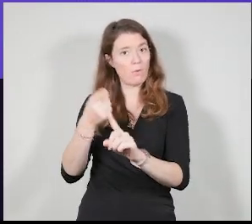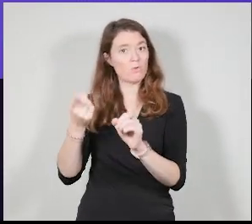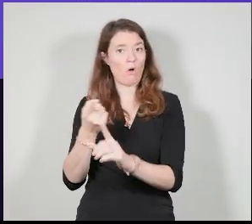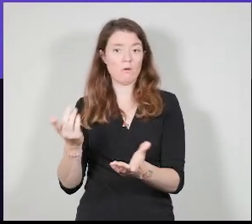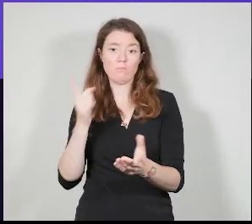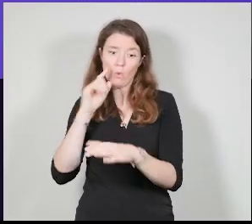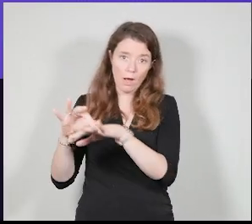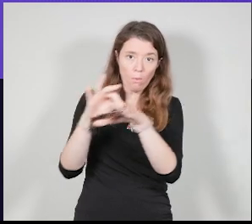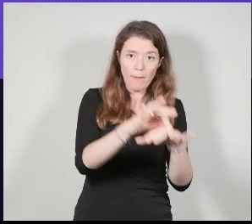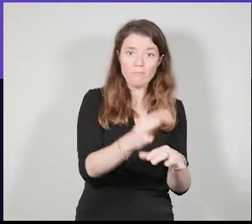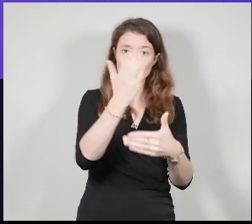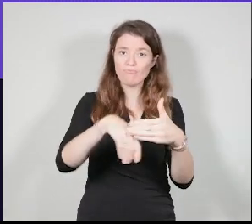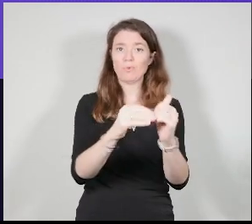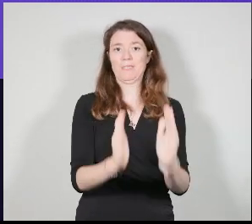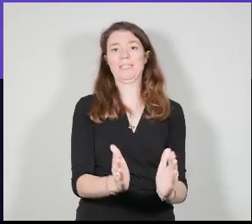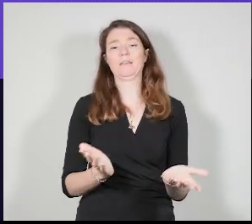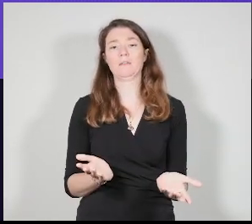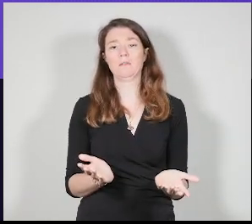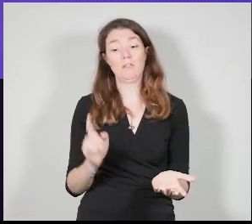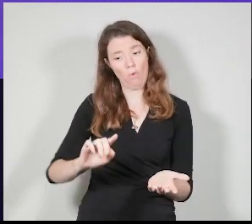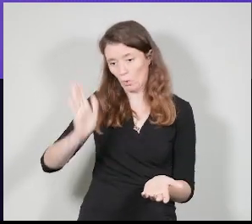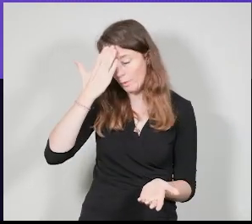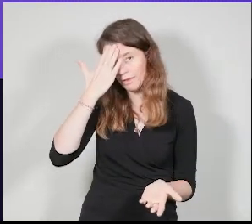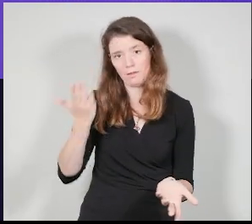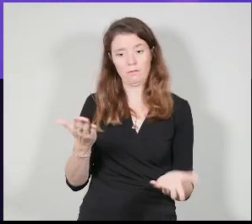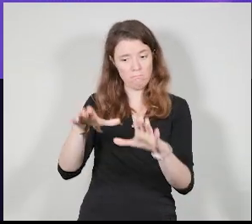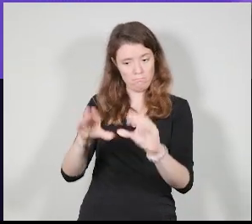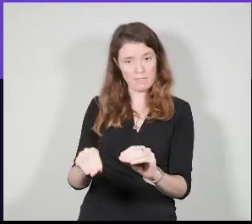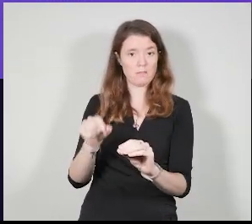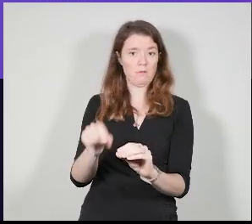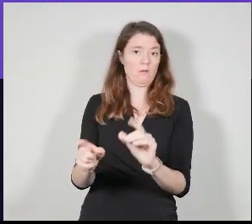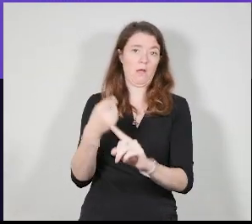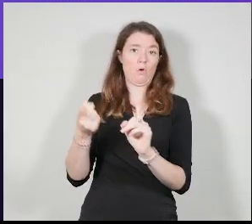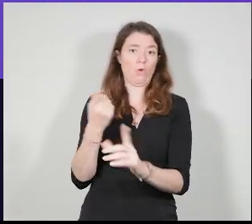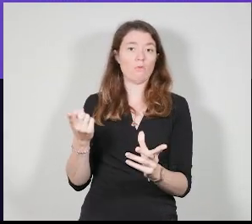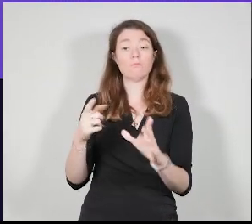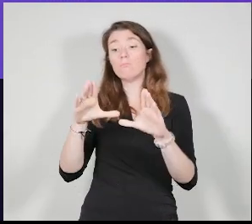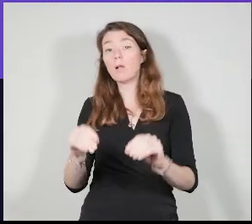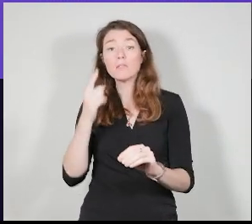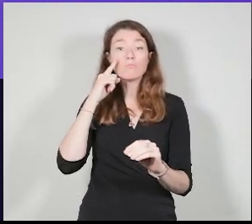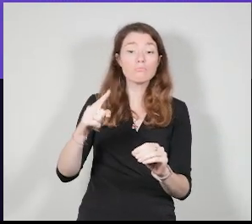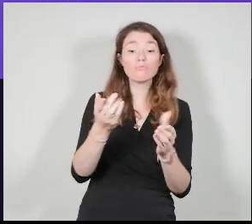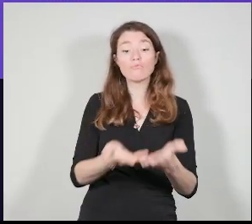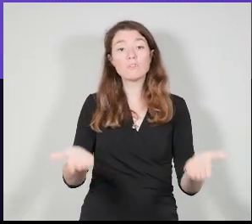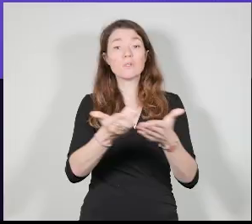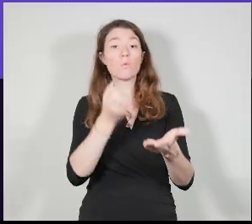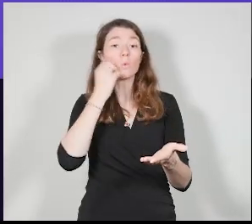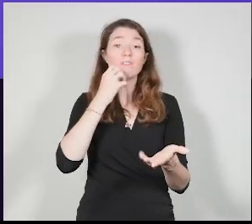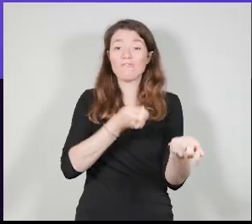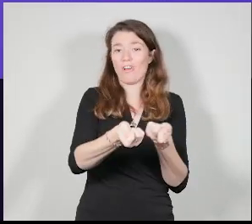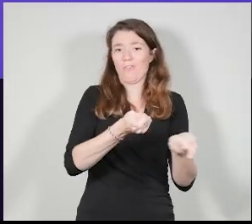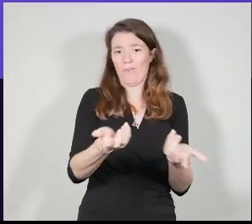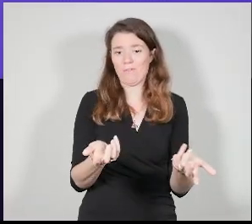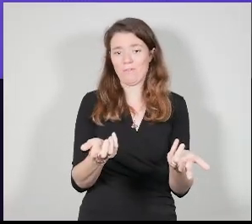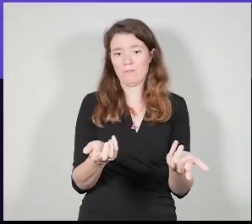dans l'accompagnement de la personne, qu'on reconnaisse la place de ces services dans la coordination du quotidien et qu'on